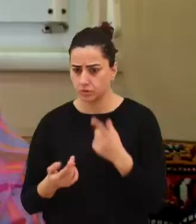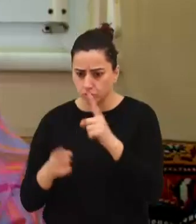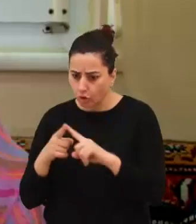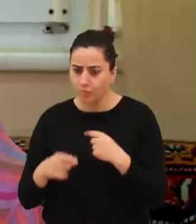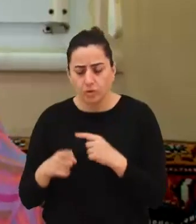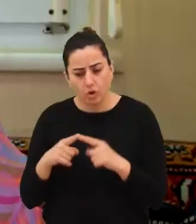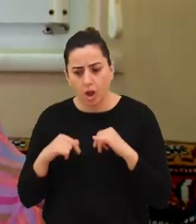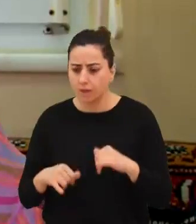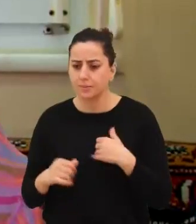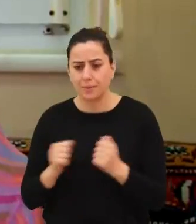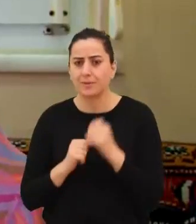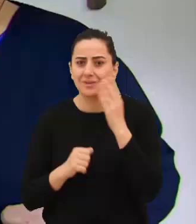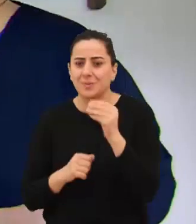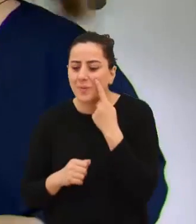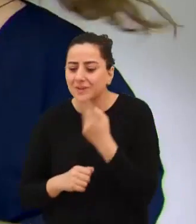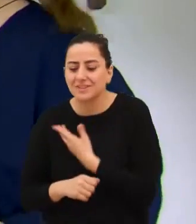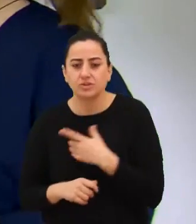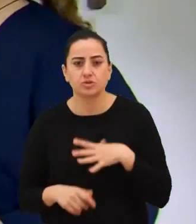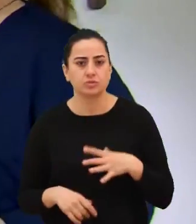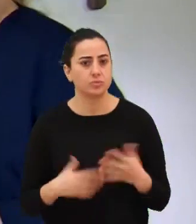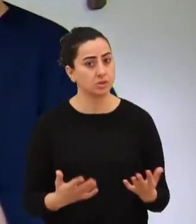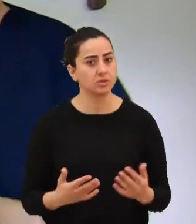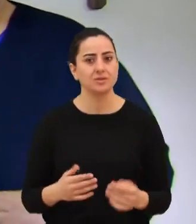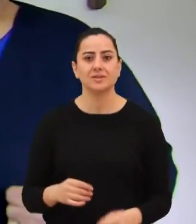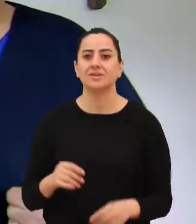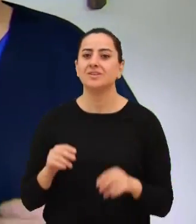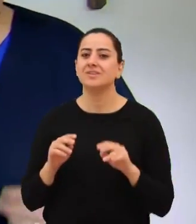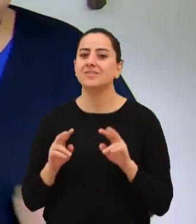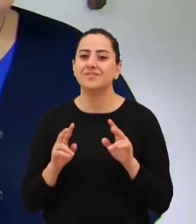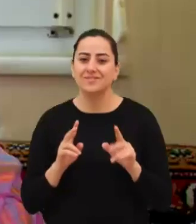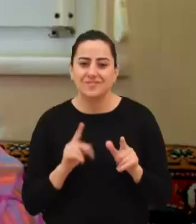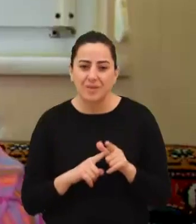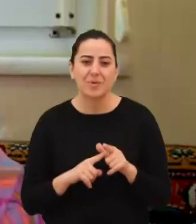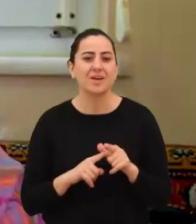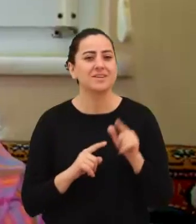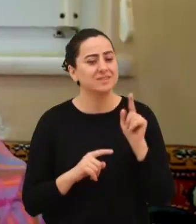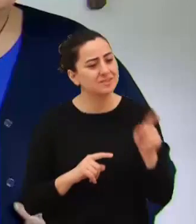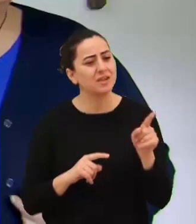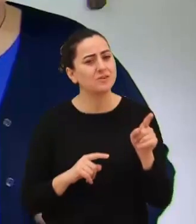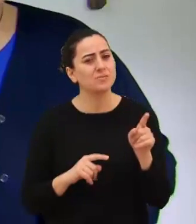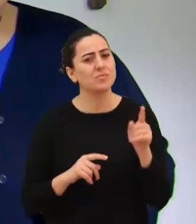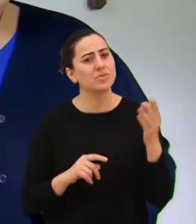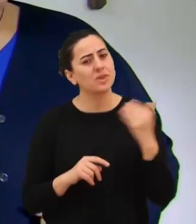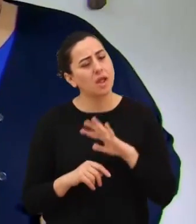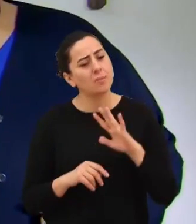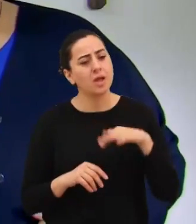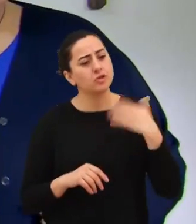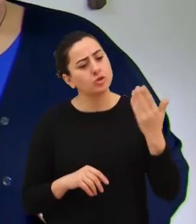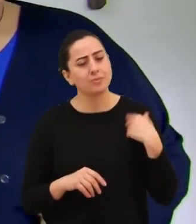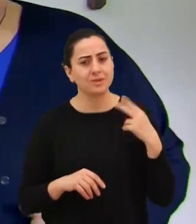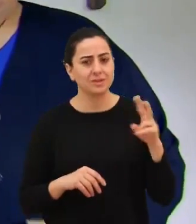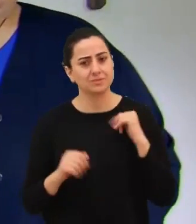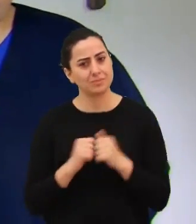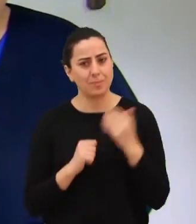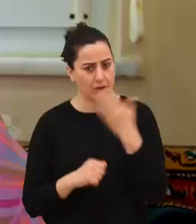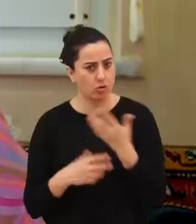torun sayılır. Tabii ben de geleceğim, bebeği seveceğim. Bahadır'a. Tamam Mahmutcuğum. Fatma Hanım sen bu kez gelme, sonra biz ikimiz